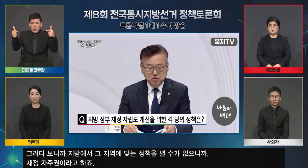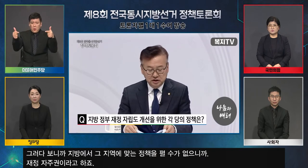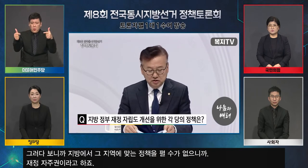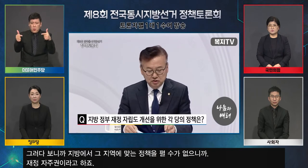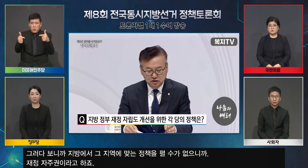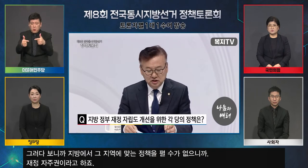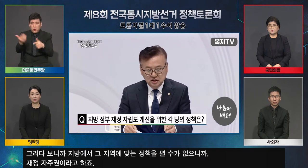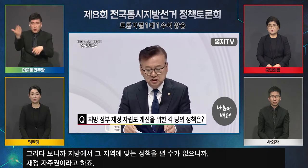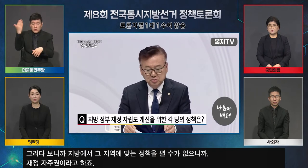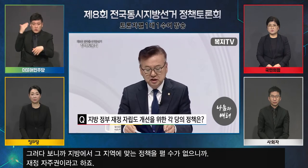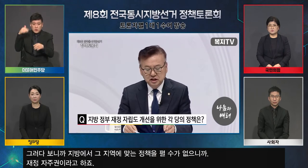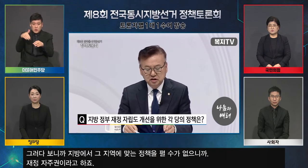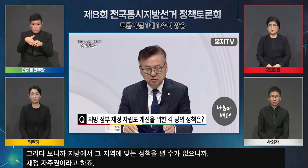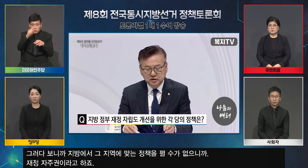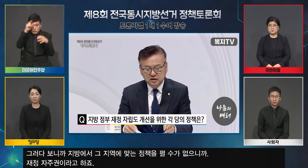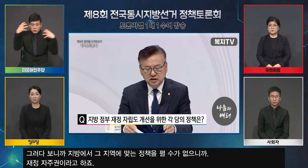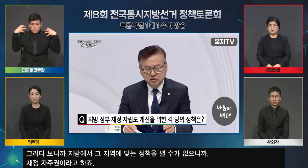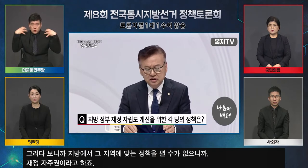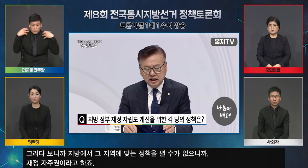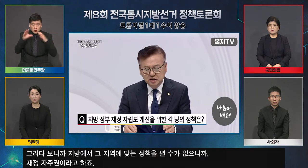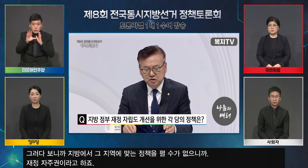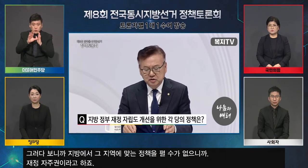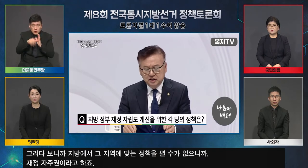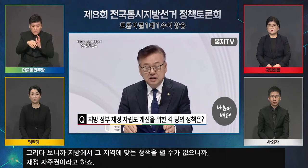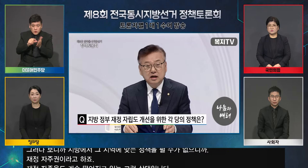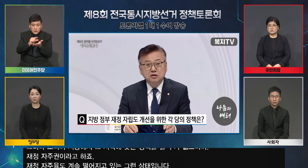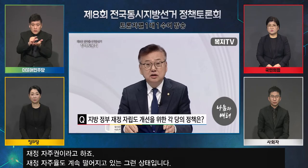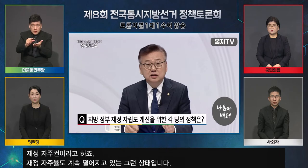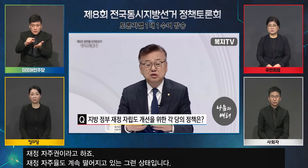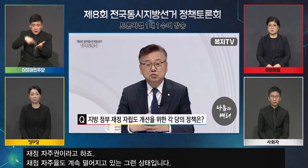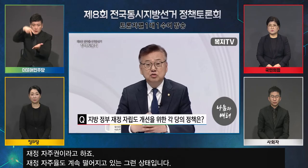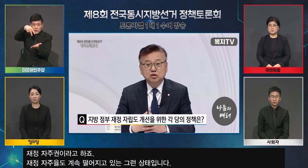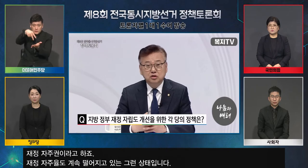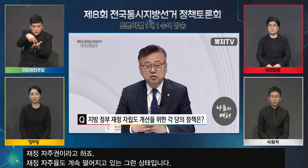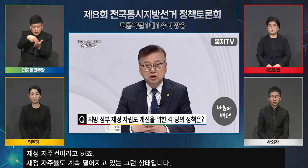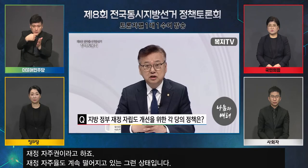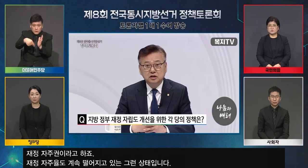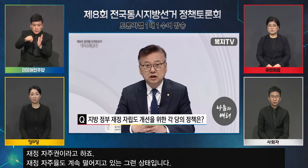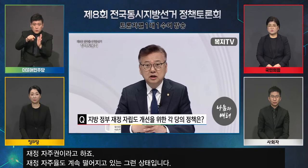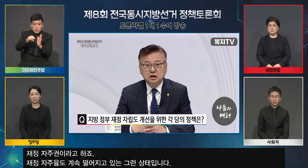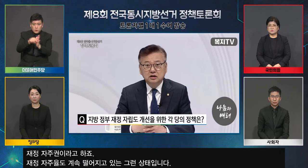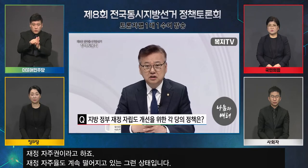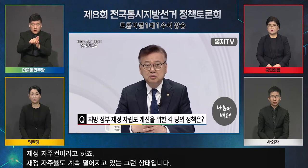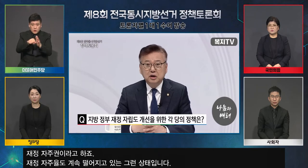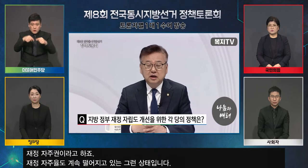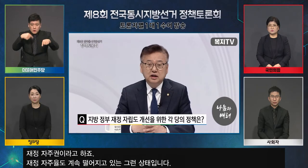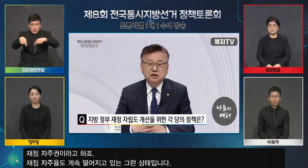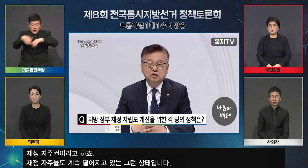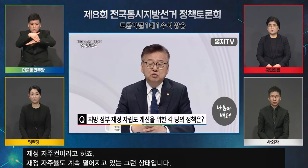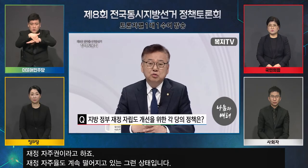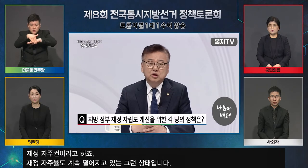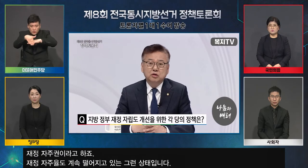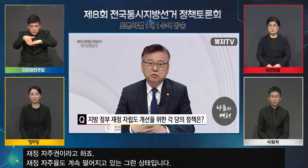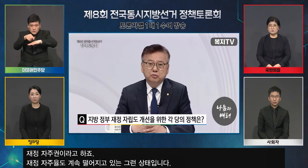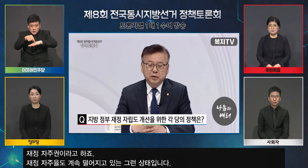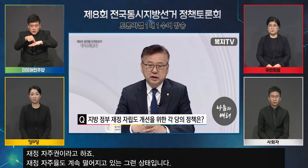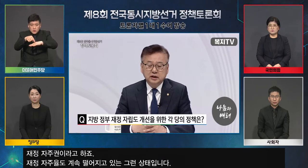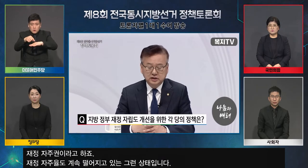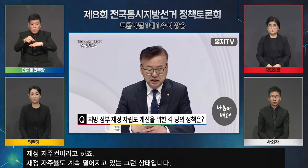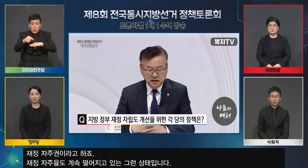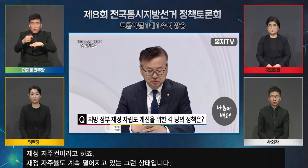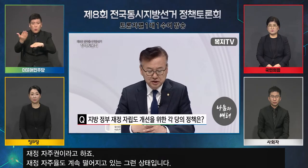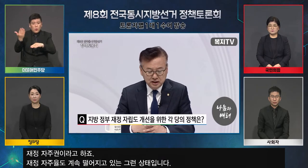문재인 정부에서는 지방재정 자립을 위한 강력한 재정분권 정책을 그나마 다른 정보보다